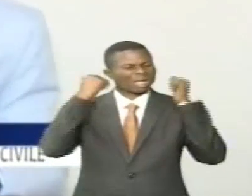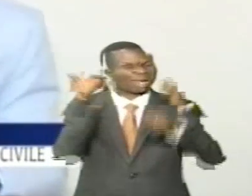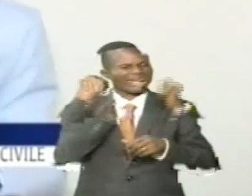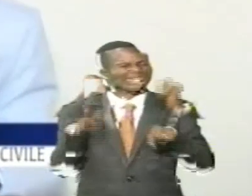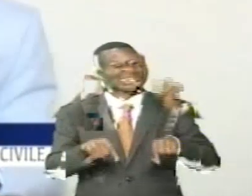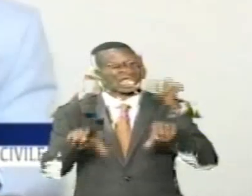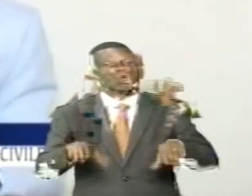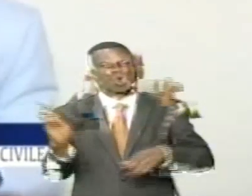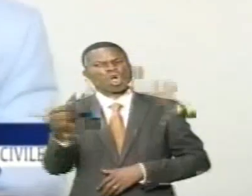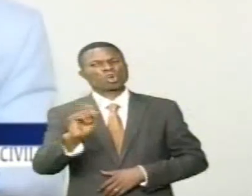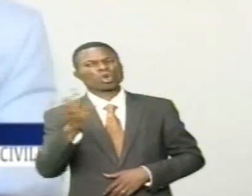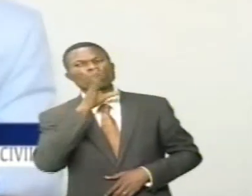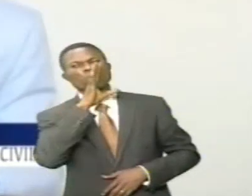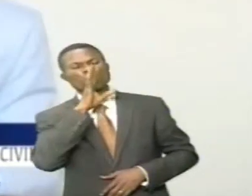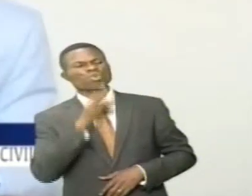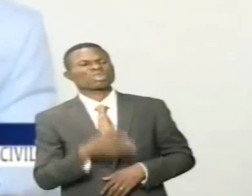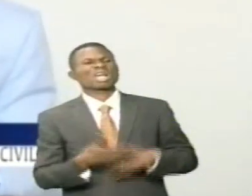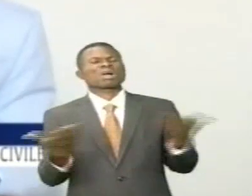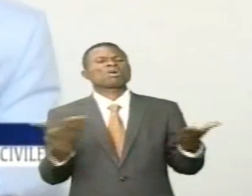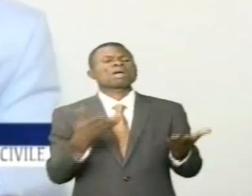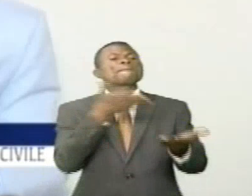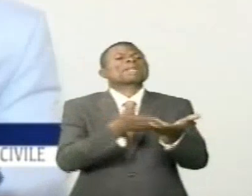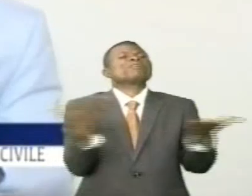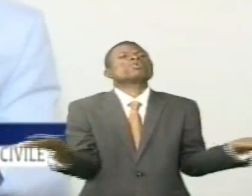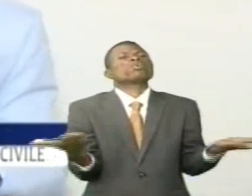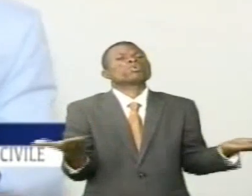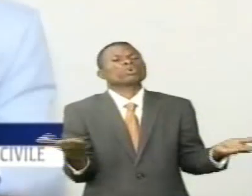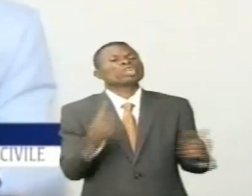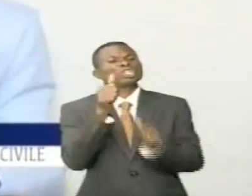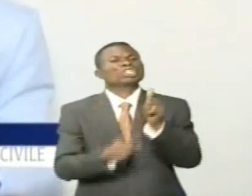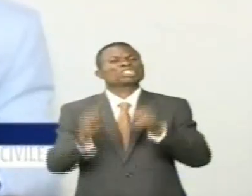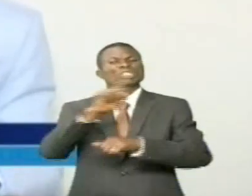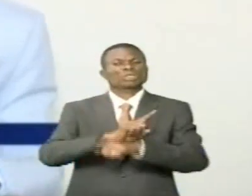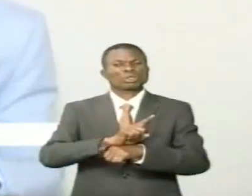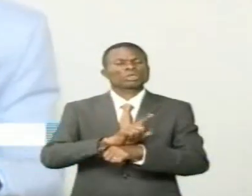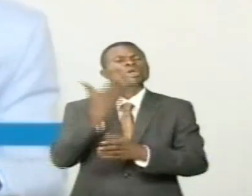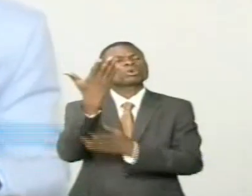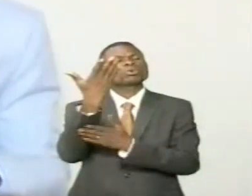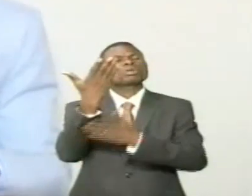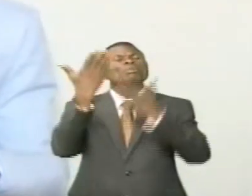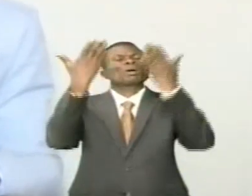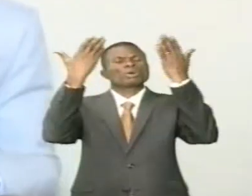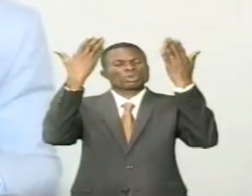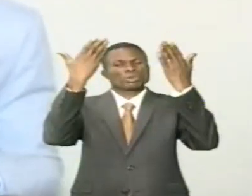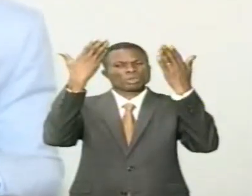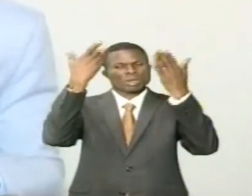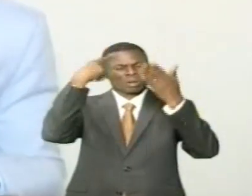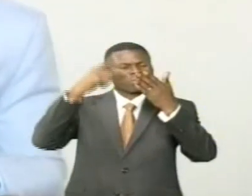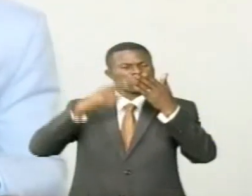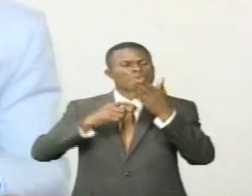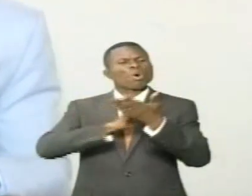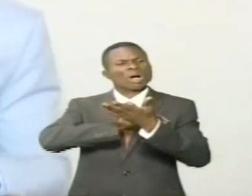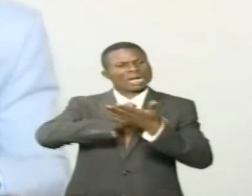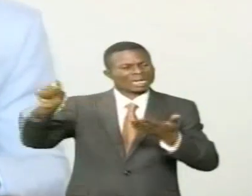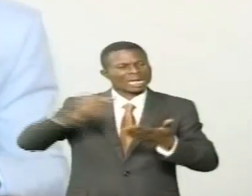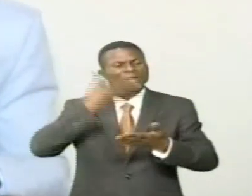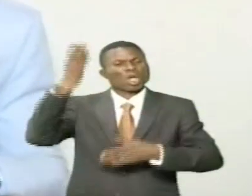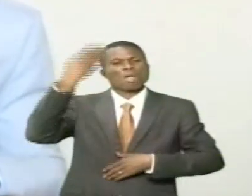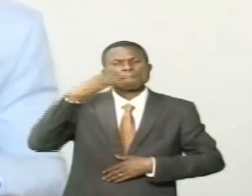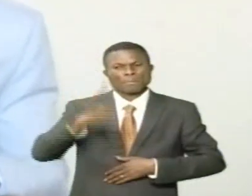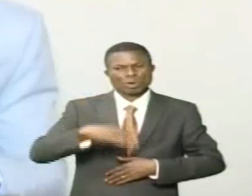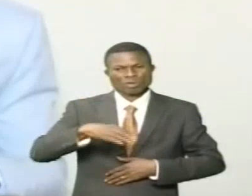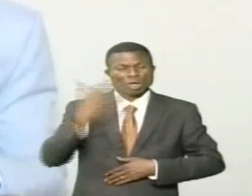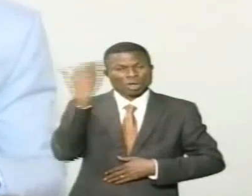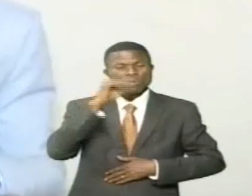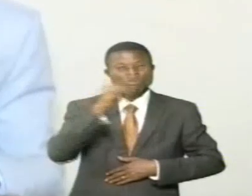et ils en demandent des preuves. Chaque jour, nous prions le bon Dieu pour repousser des mauvais esprits que nous n'avons jamais vus, mais